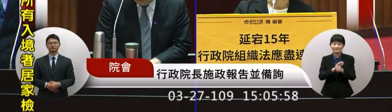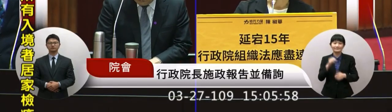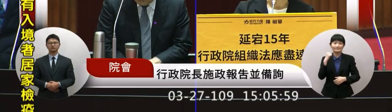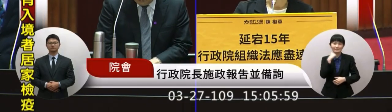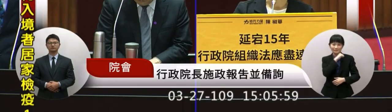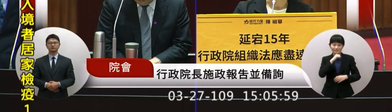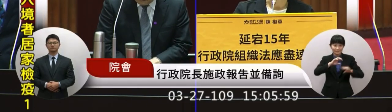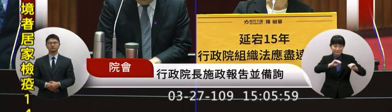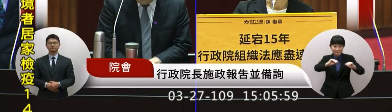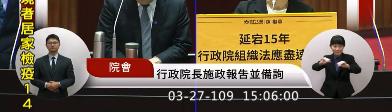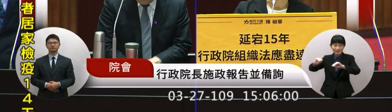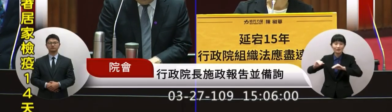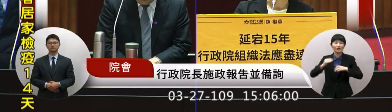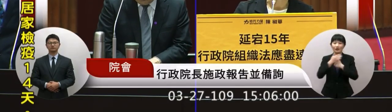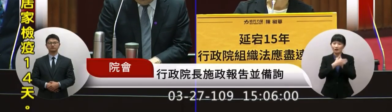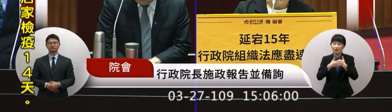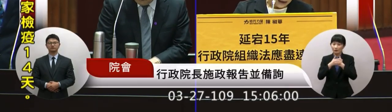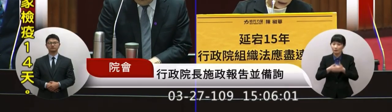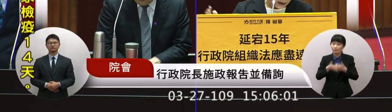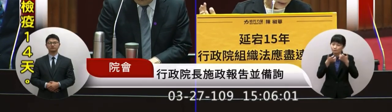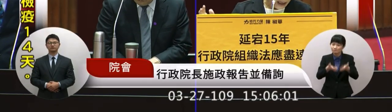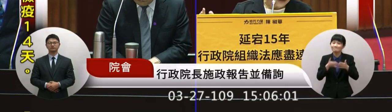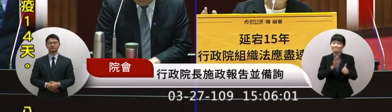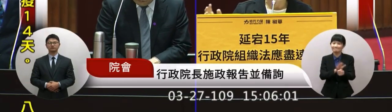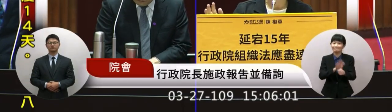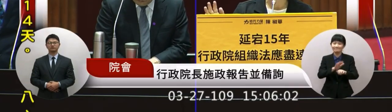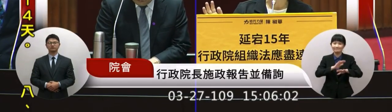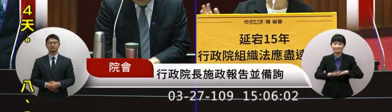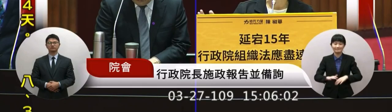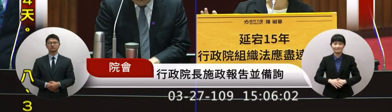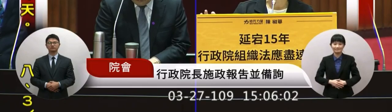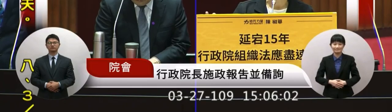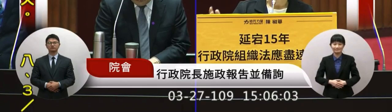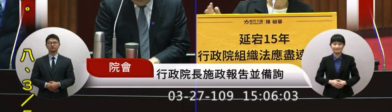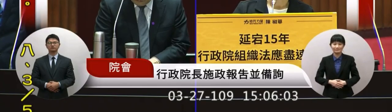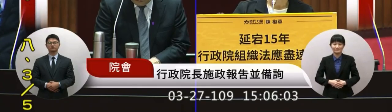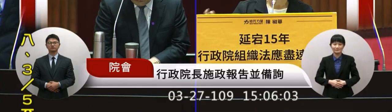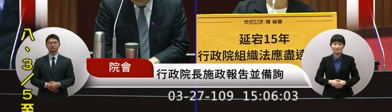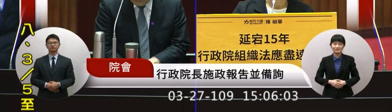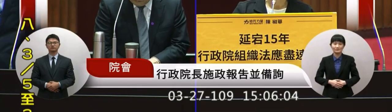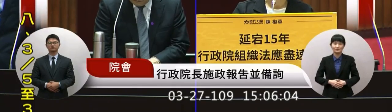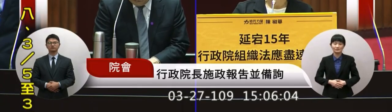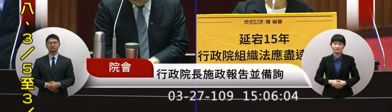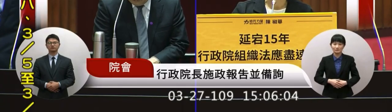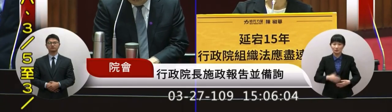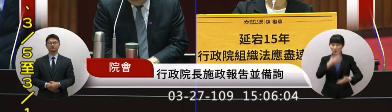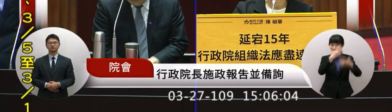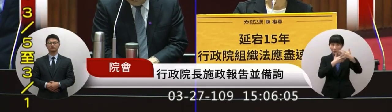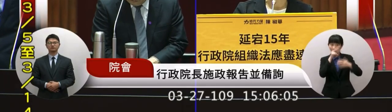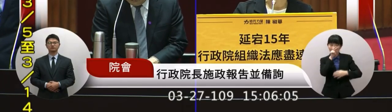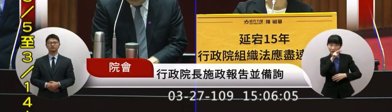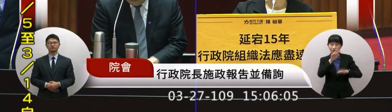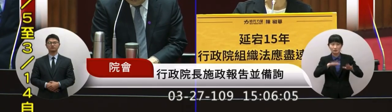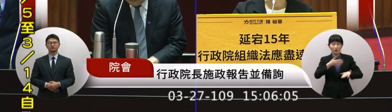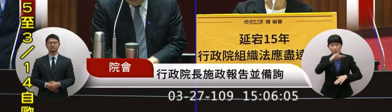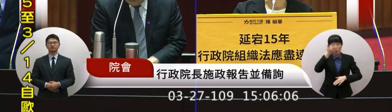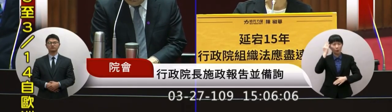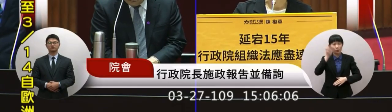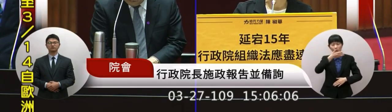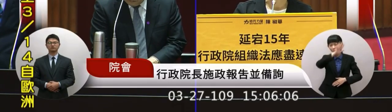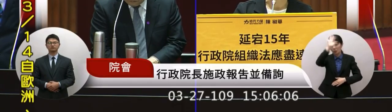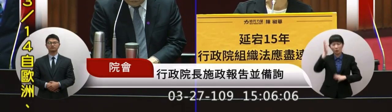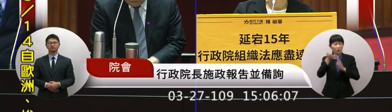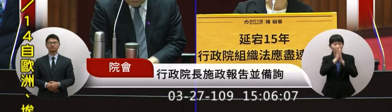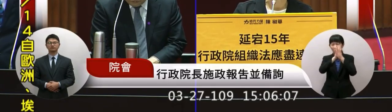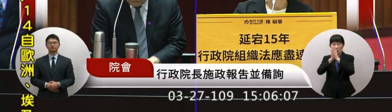护哈是会非常的重要哈。那我们看影片，就是因为这个目前这个气候的这个变化急